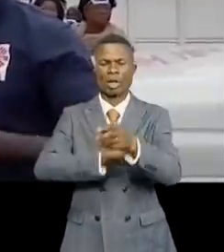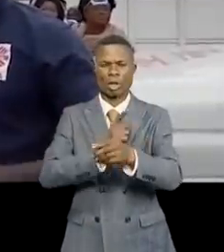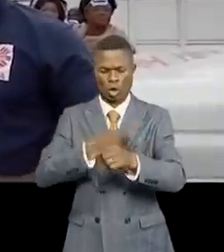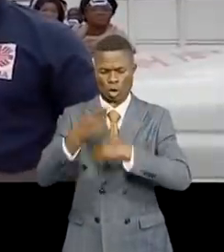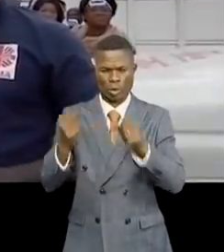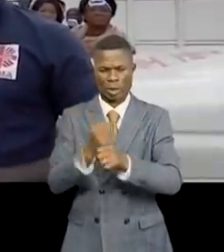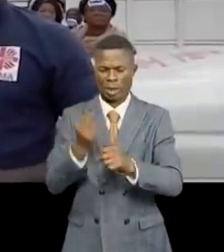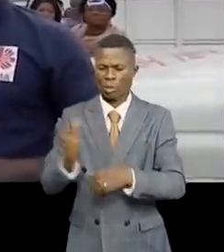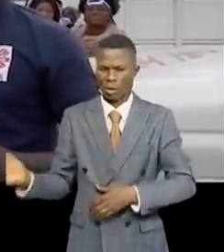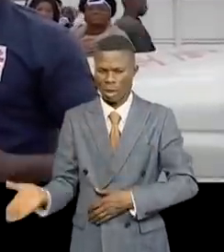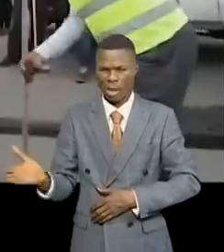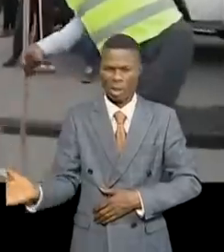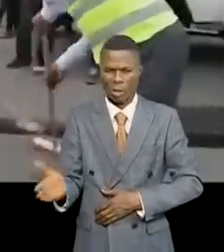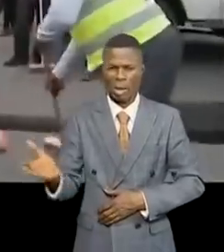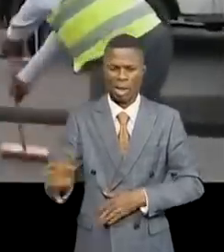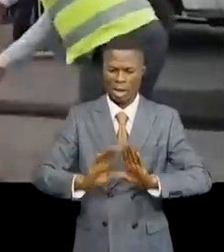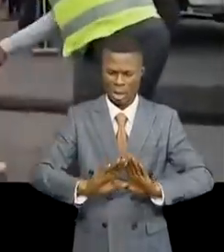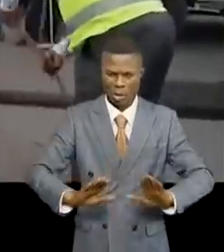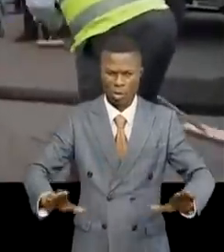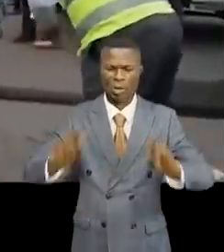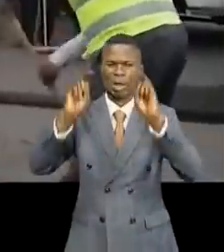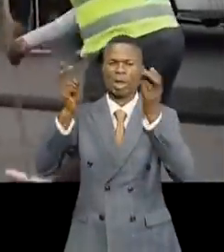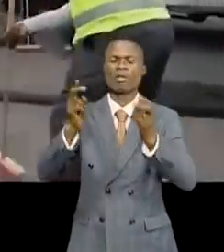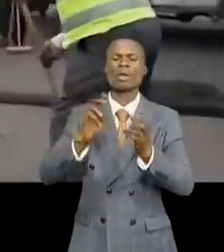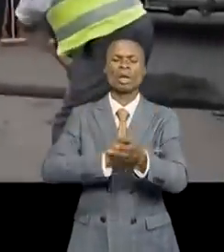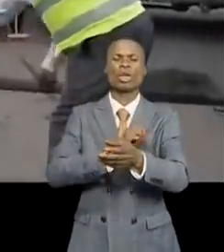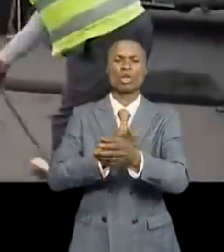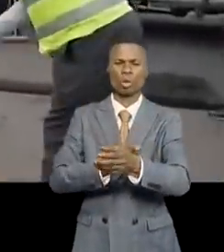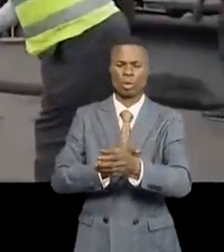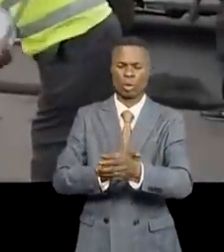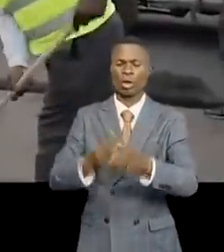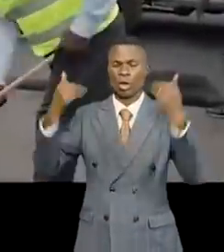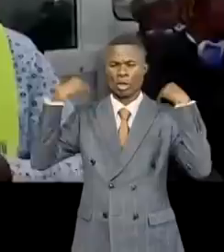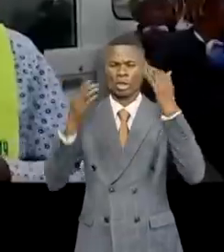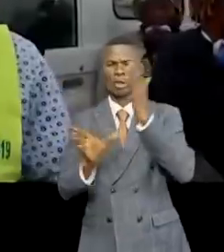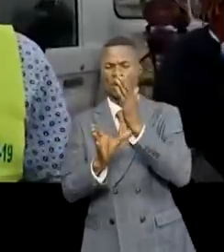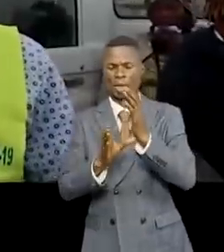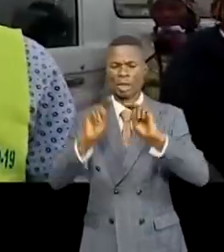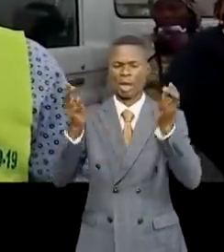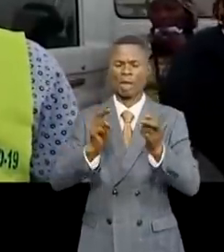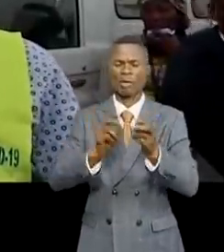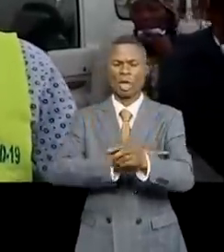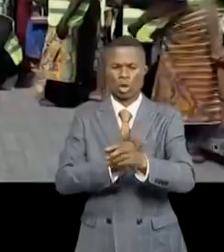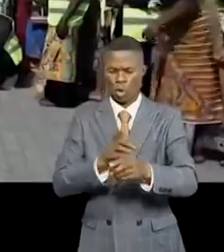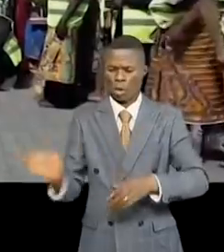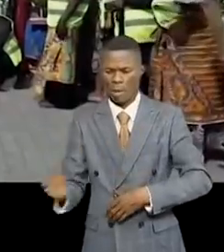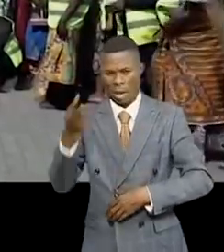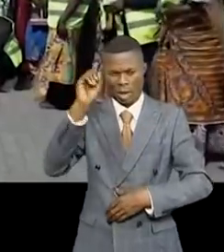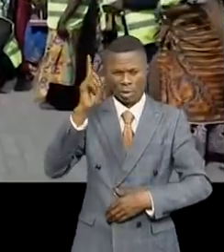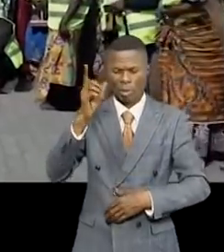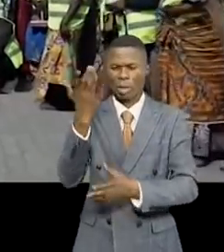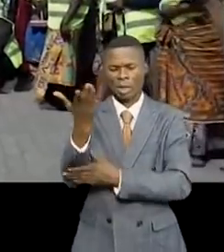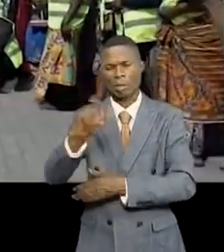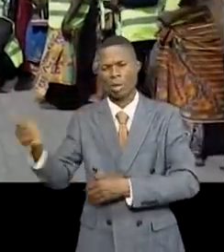travaux de l'assainissement de la ville de Goma. C'est le maire adjoint de Goma qui a donné les premiers coups de balai avant de sensibiliser une centaine de